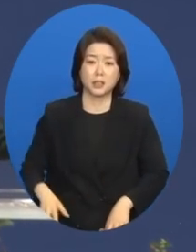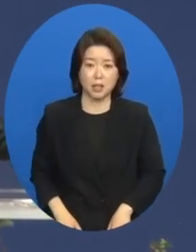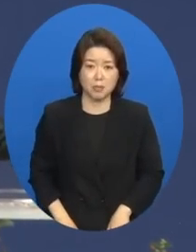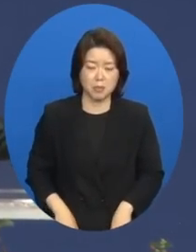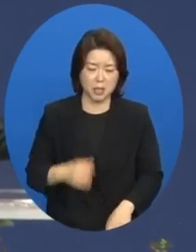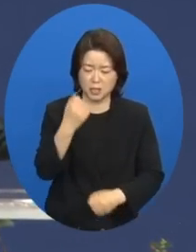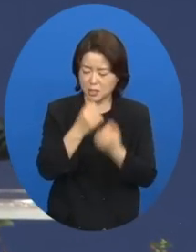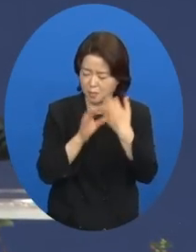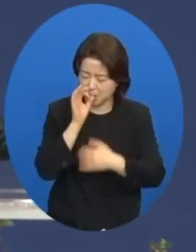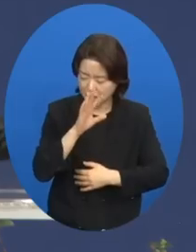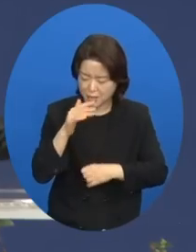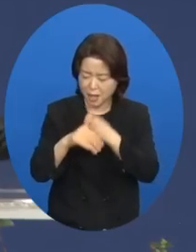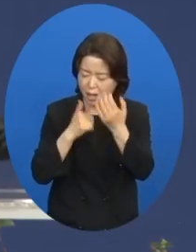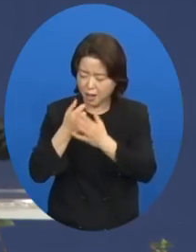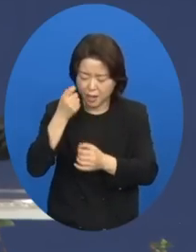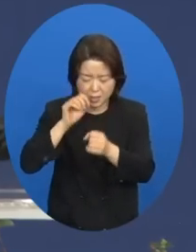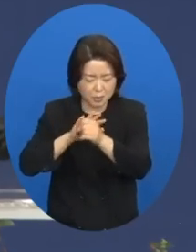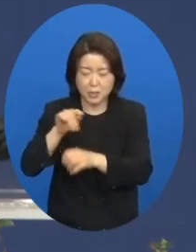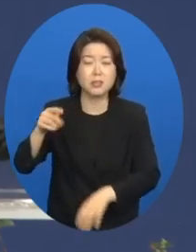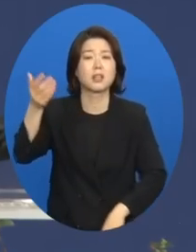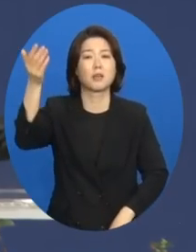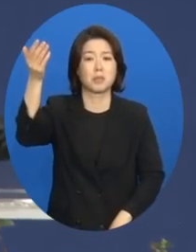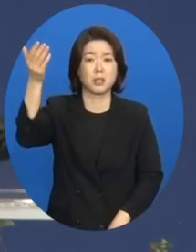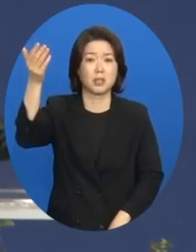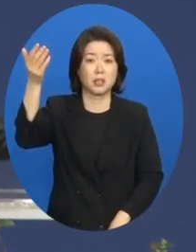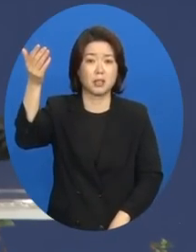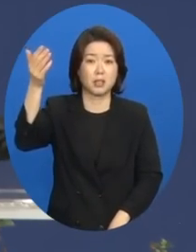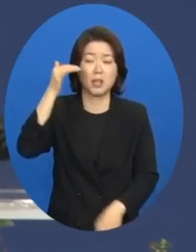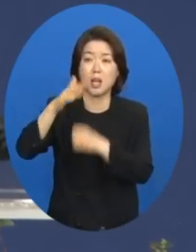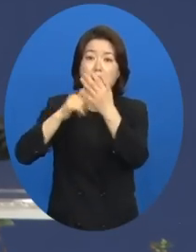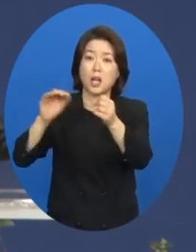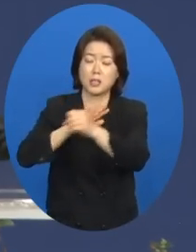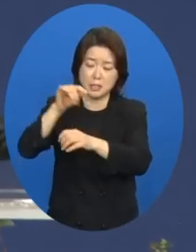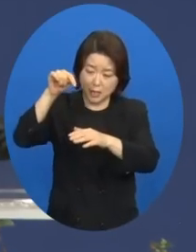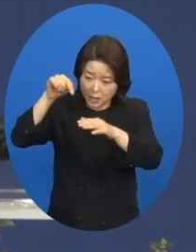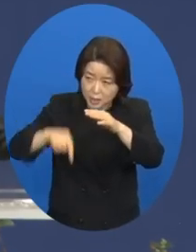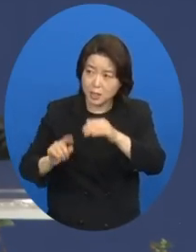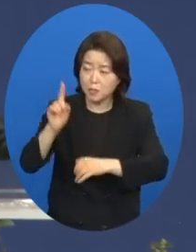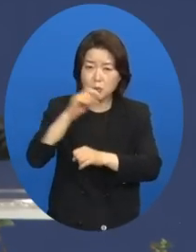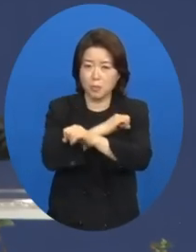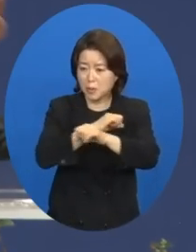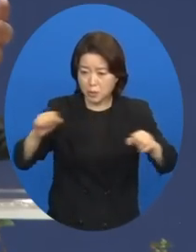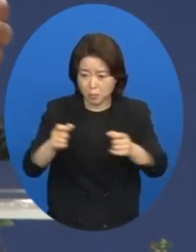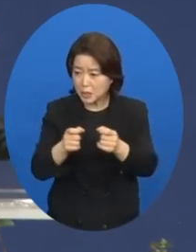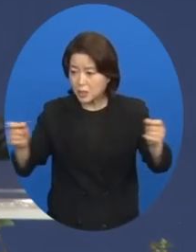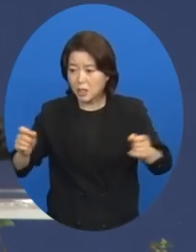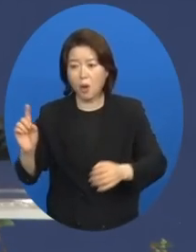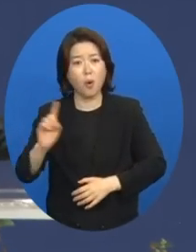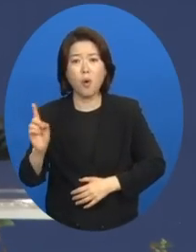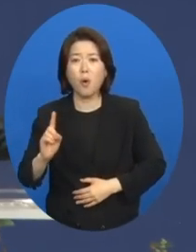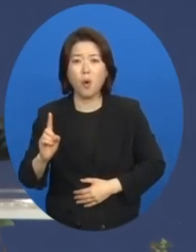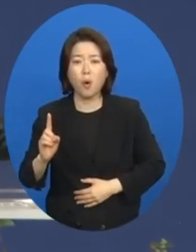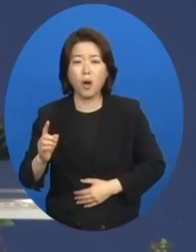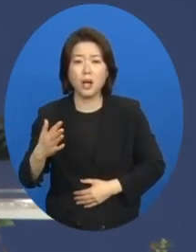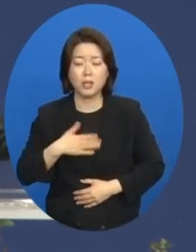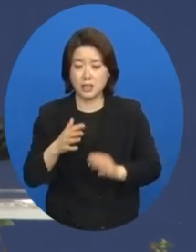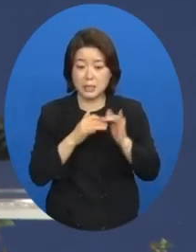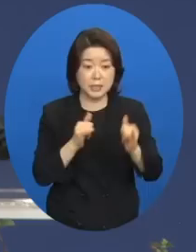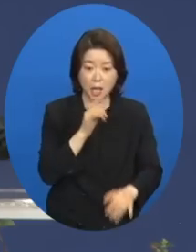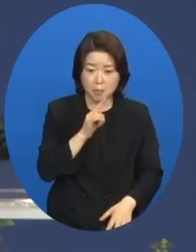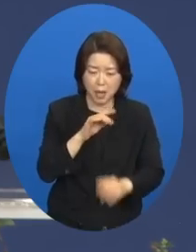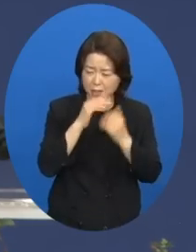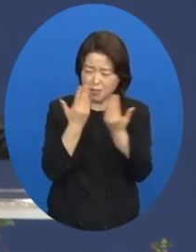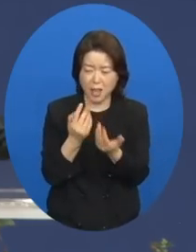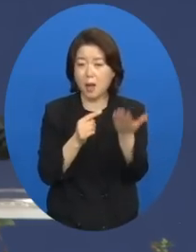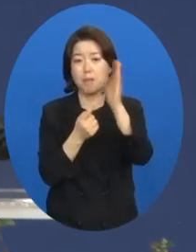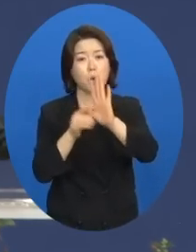설명 불가한 하나님의 그 자비 그 하나님의 사랑의 깊이와 높이와 넓이와 길이가 어떠한지를 인간의 언어로 담아낼